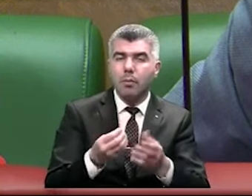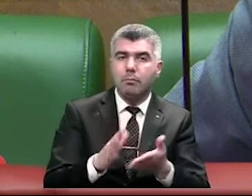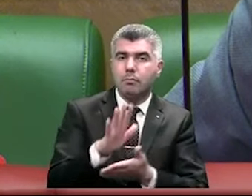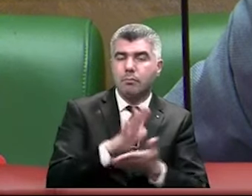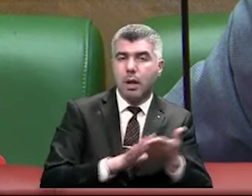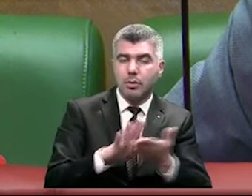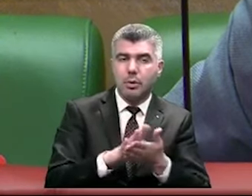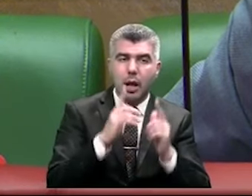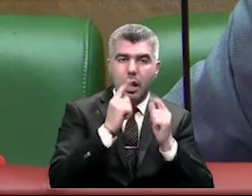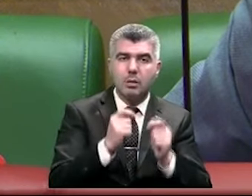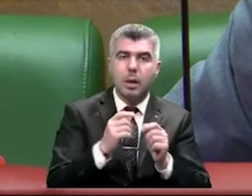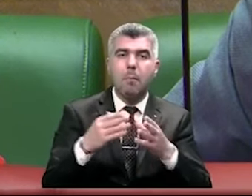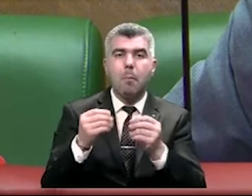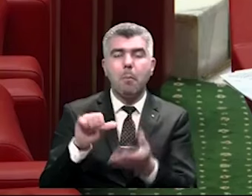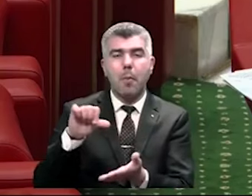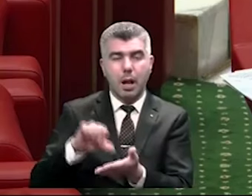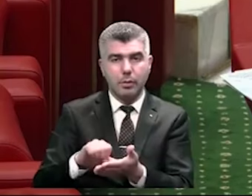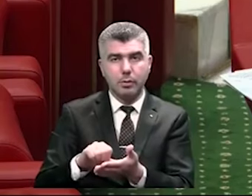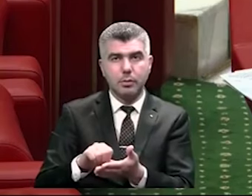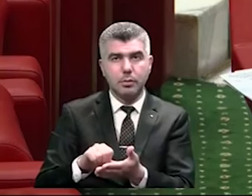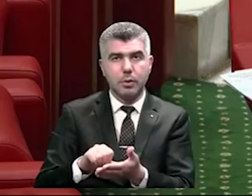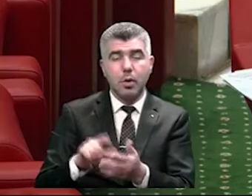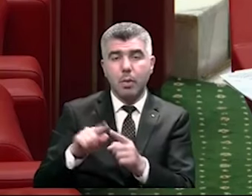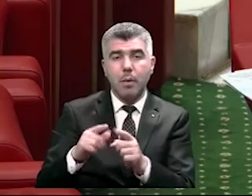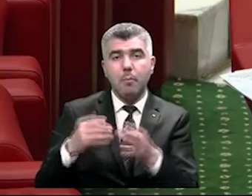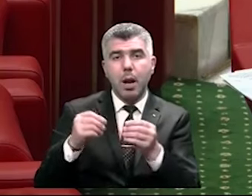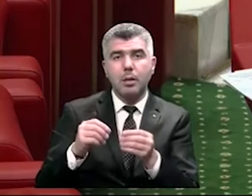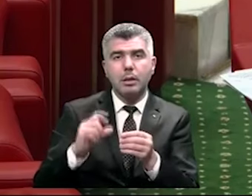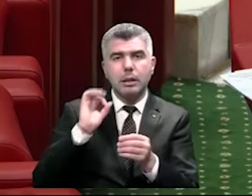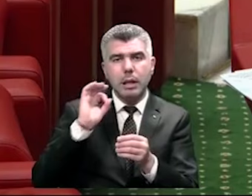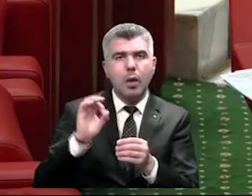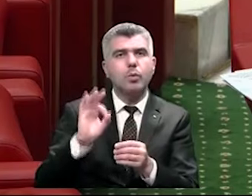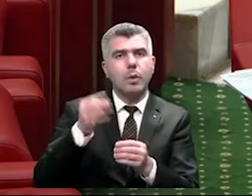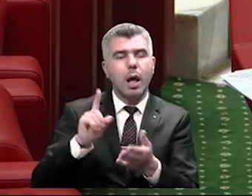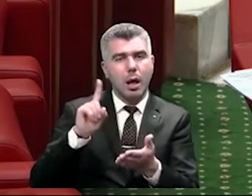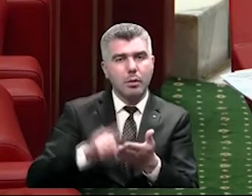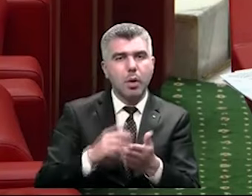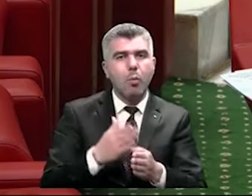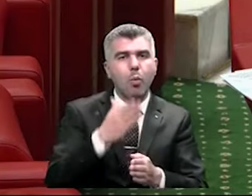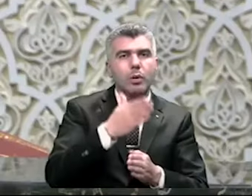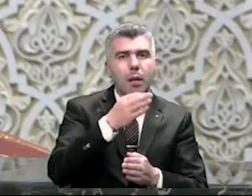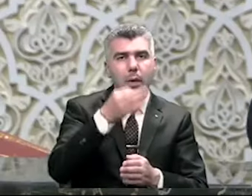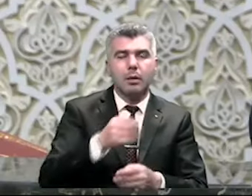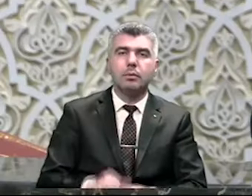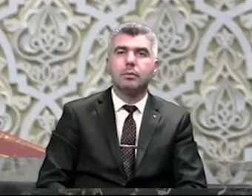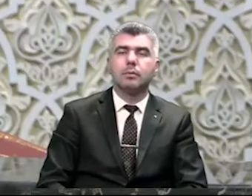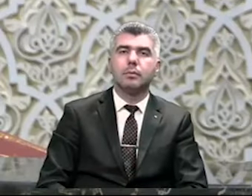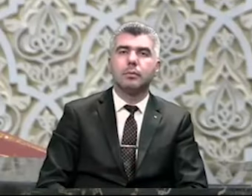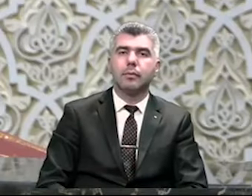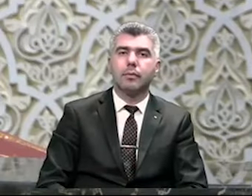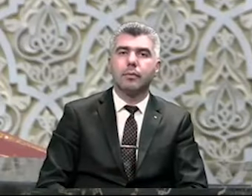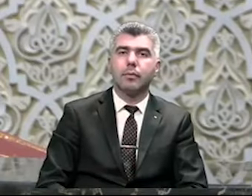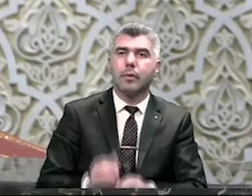المشكل اللي بان في مراكش ولكن هذا ماتعيش بان المطرا الاخرى ماغاديش نشوفوها ونشوف الحاجات ديالها ونموها في المستقبل شكرا شكرا سيد الوزير